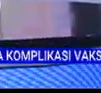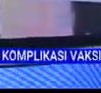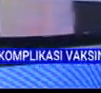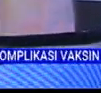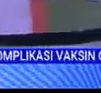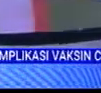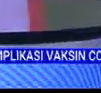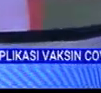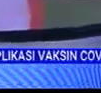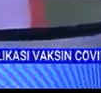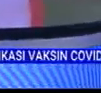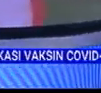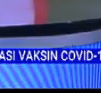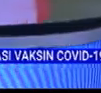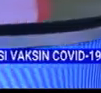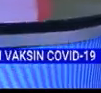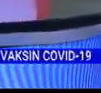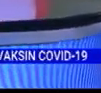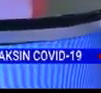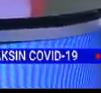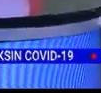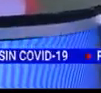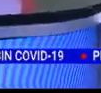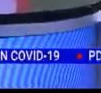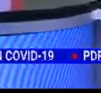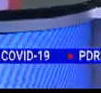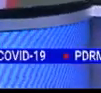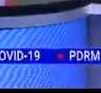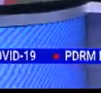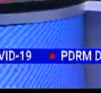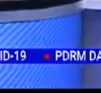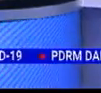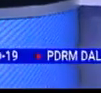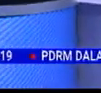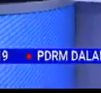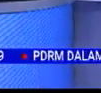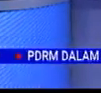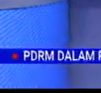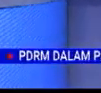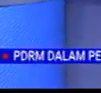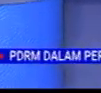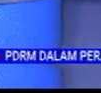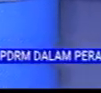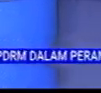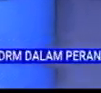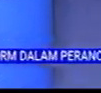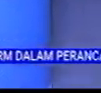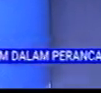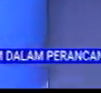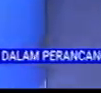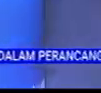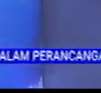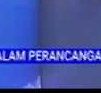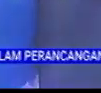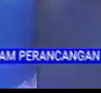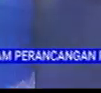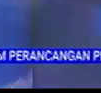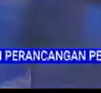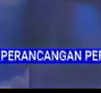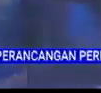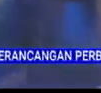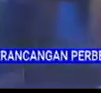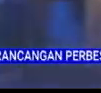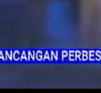Pharma committed realisasi projek pendigitalan pasar tani. Paparannya seketika nanti.